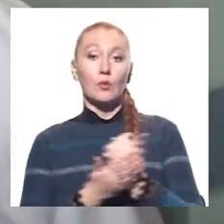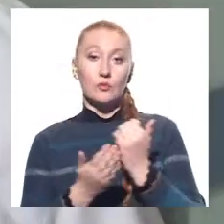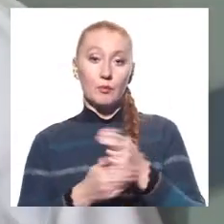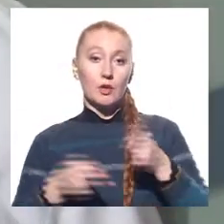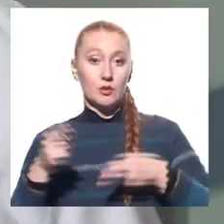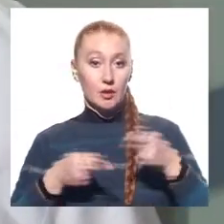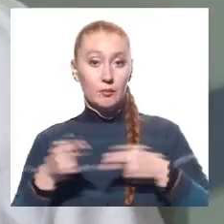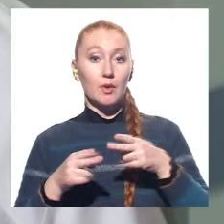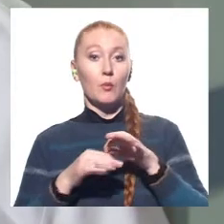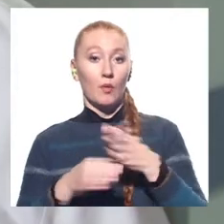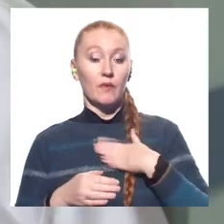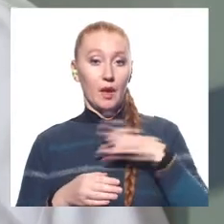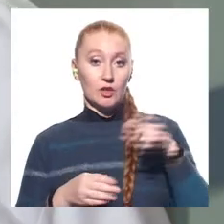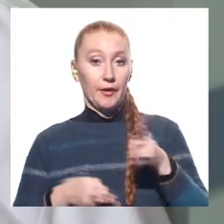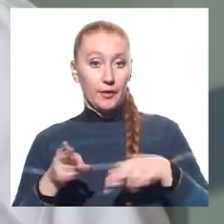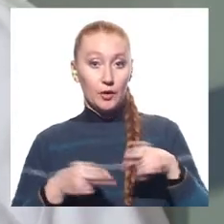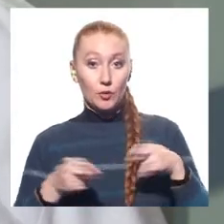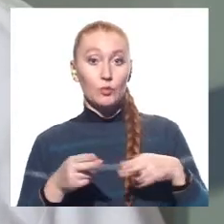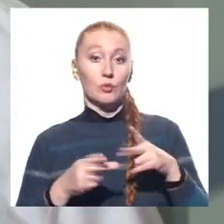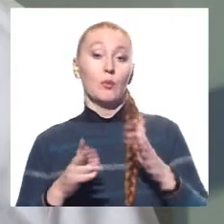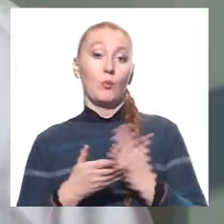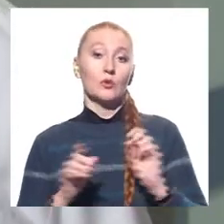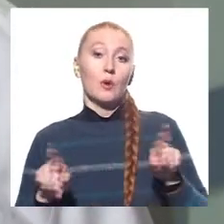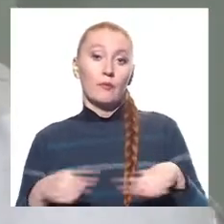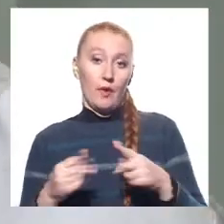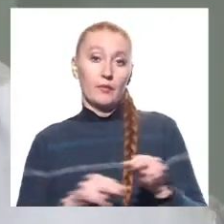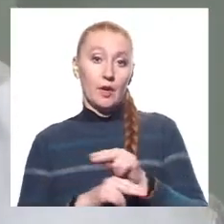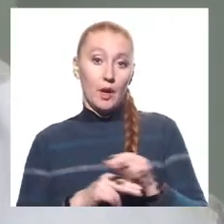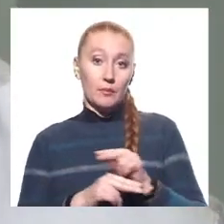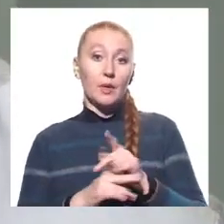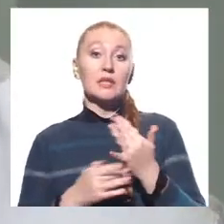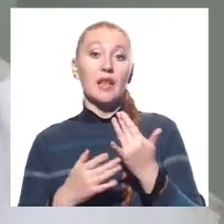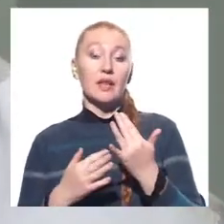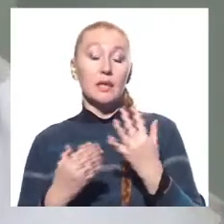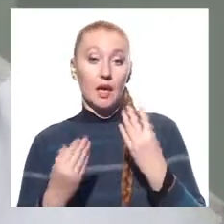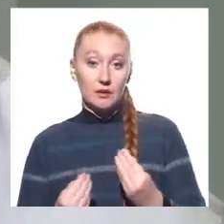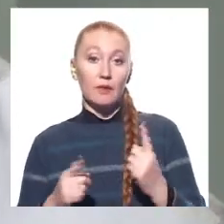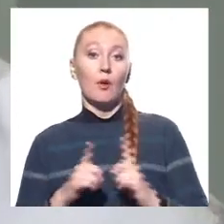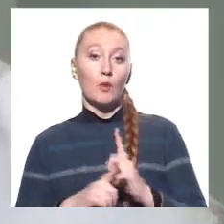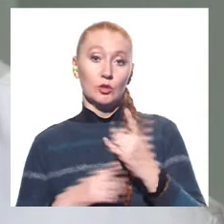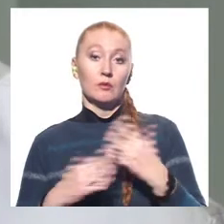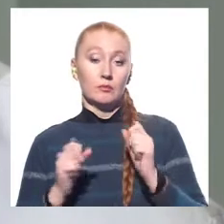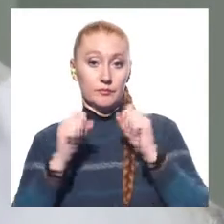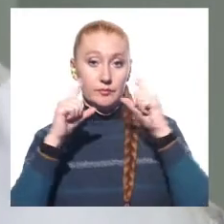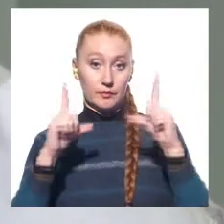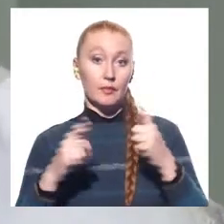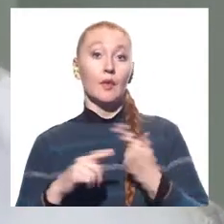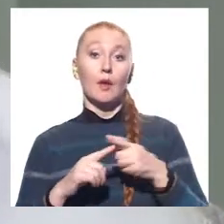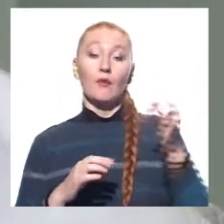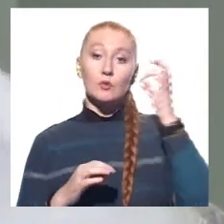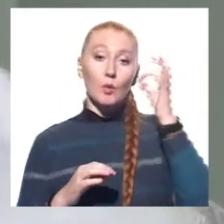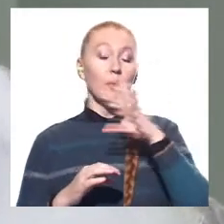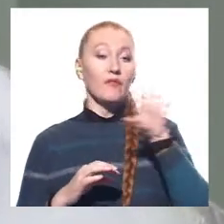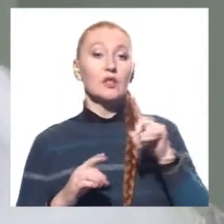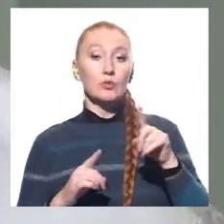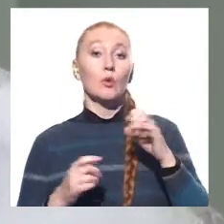які провели наші хірурги, дали можливість провести відновлювальну терапію. І буквально за декілька днів він почав приходити до тями. Згадувати все, що